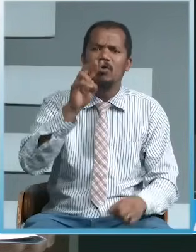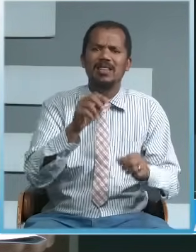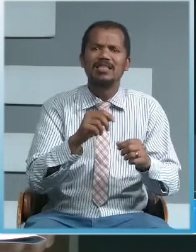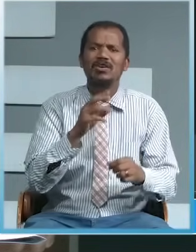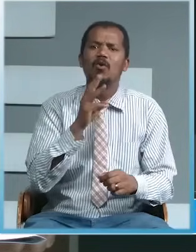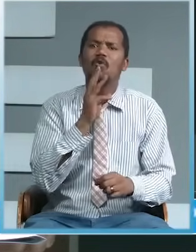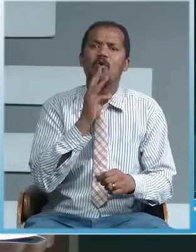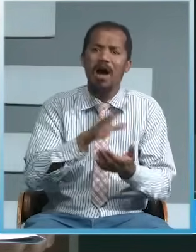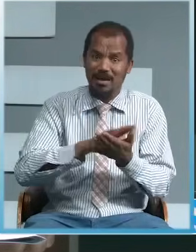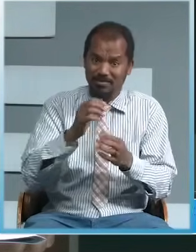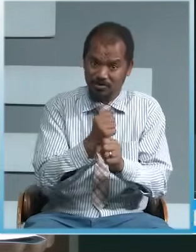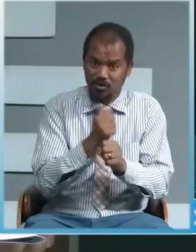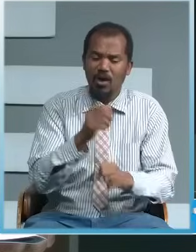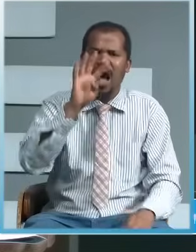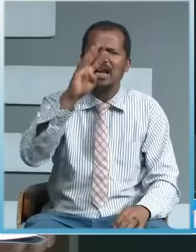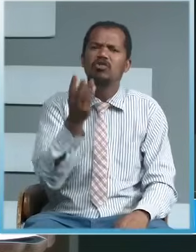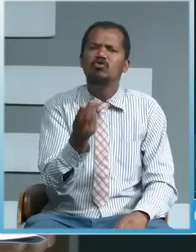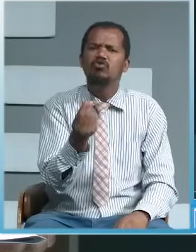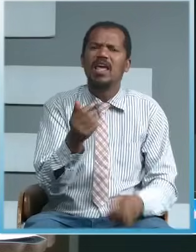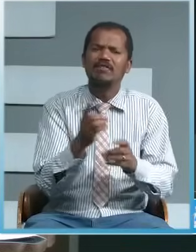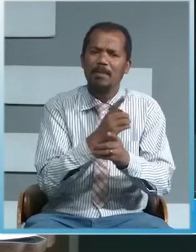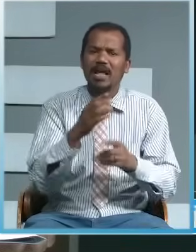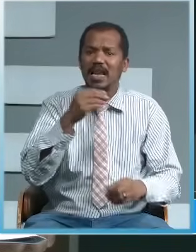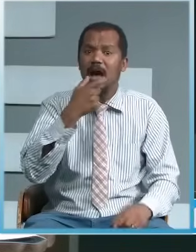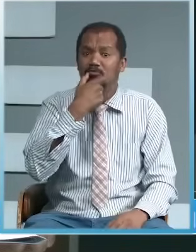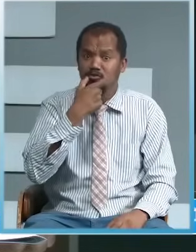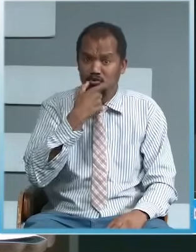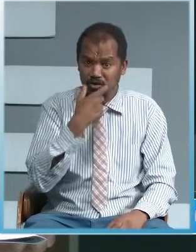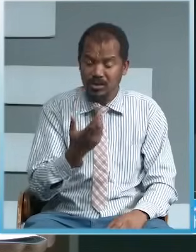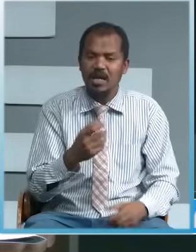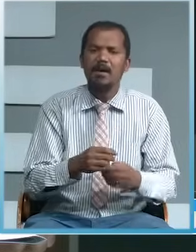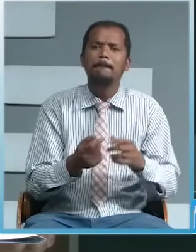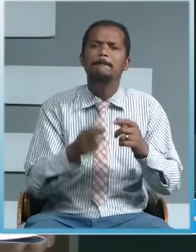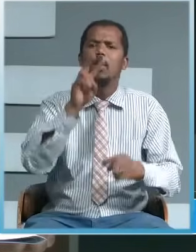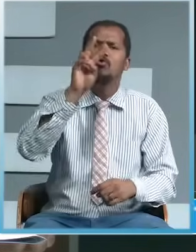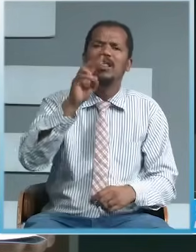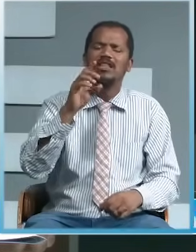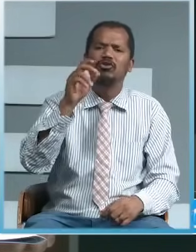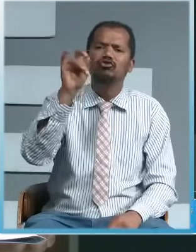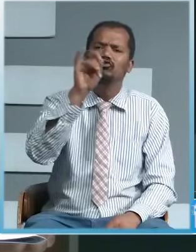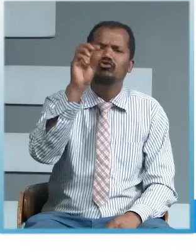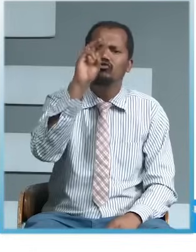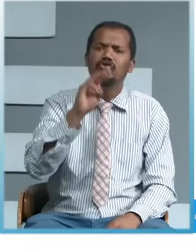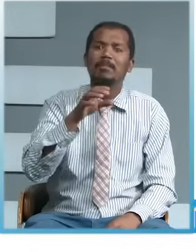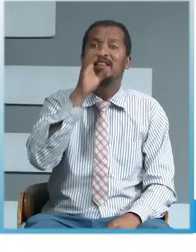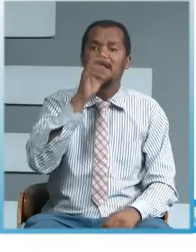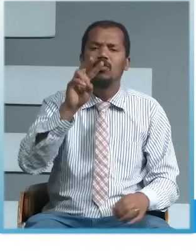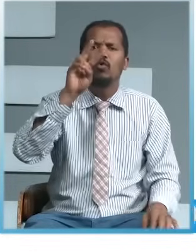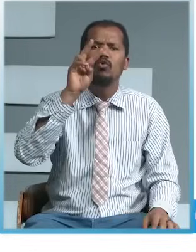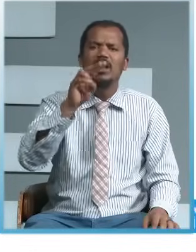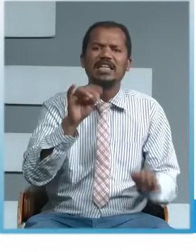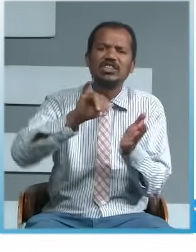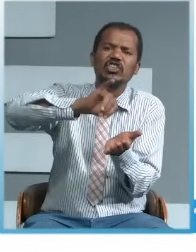بخلط تتاشغاو حمرات بأرات يدوكت فابريكانا بسكوت عمرات وشلاي بخلط يفليفر جوس متت